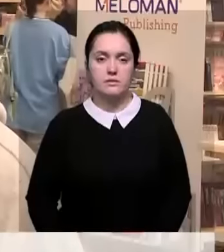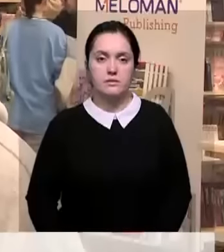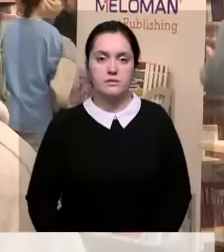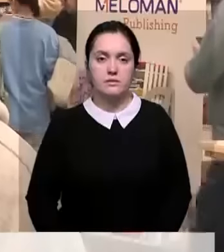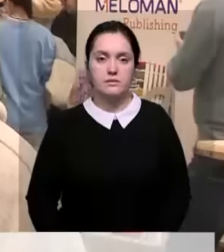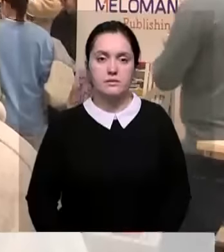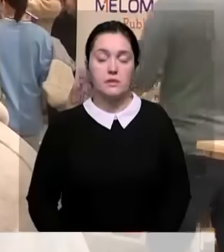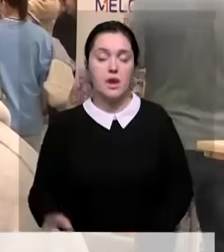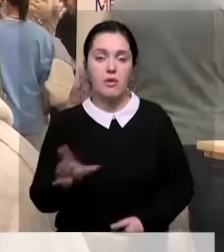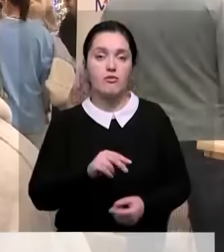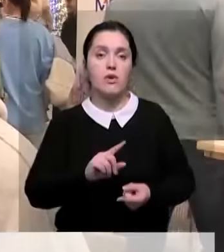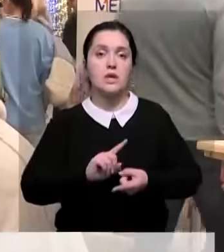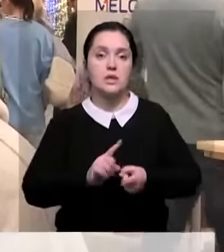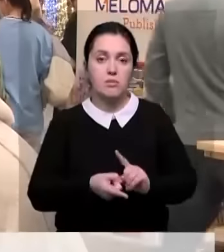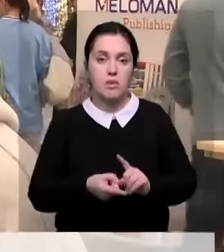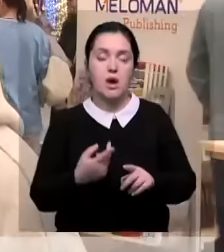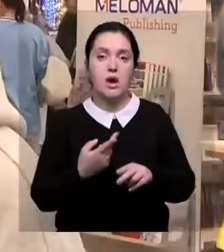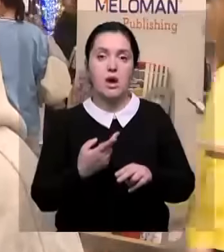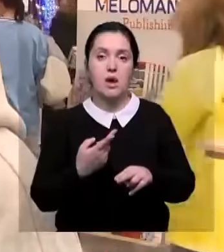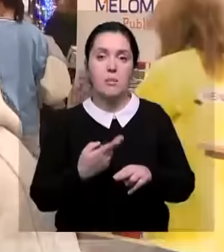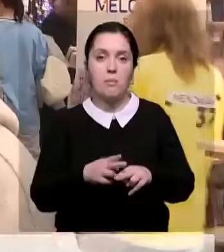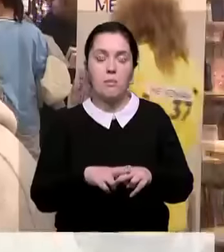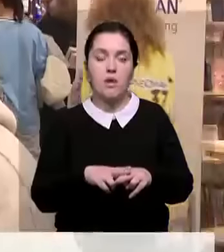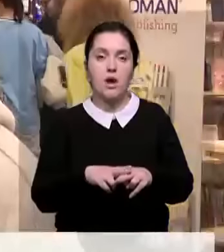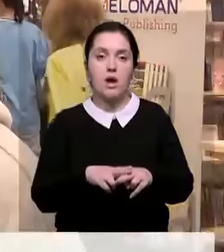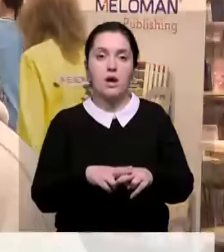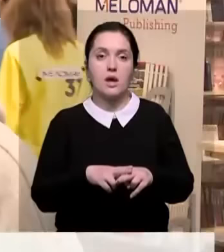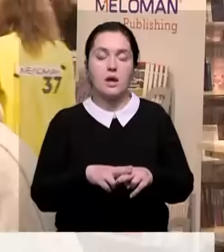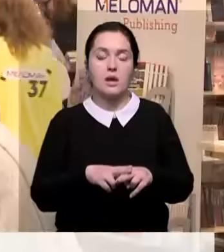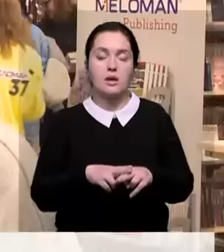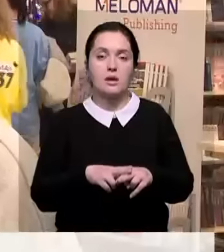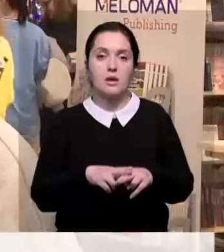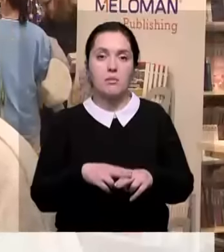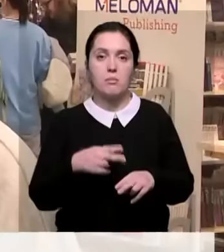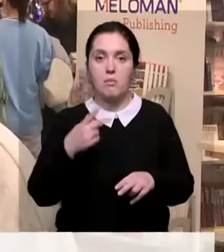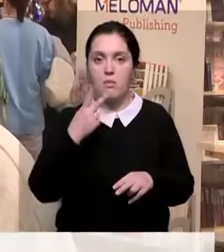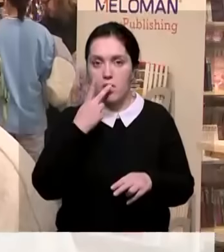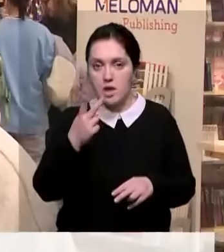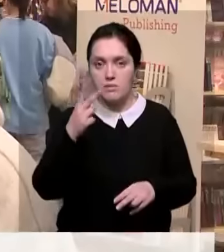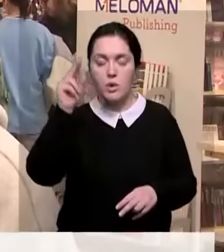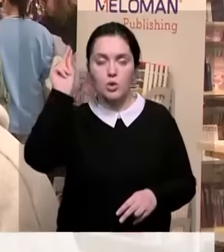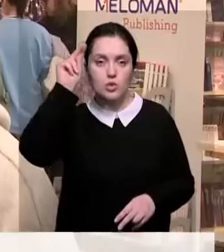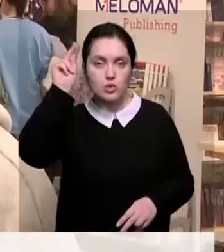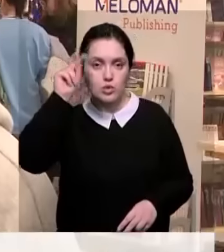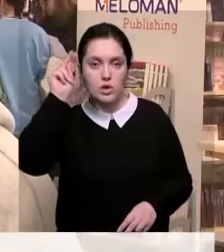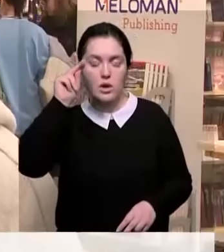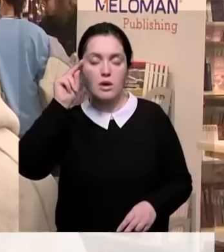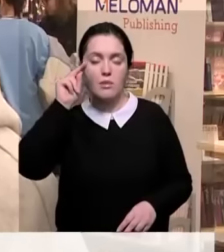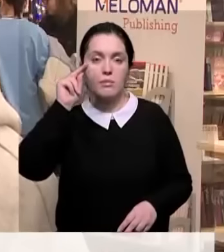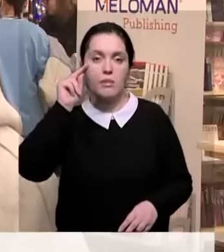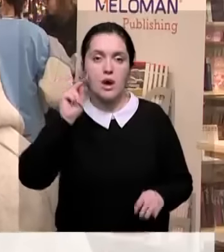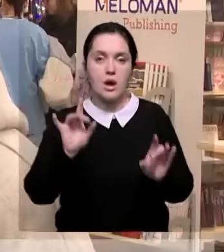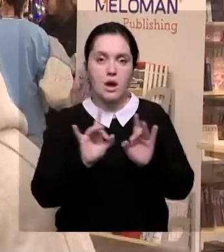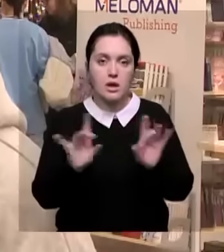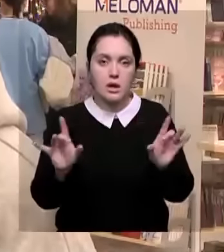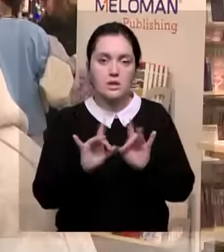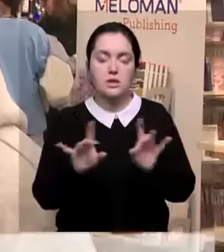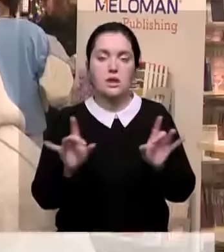Все эти изменения, всю эту эволюцию жанра, всю эту эволюцию явления мы рассматриваем, изучаем, попутно рассказывая